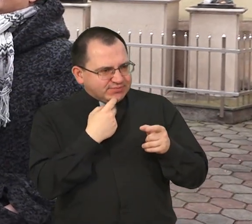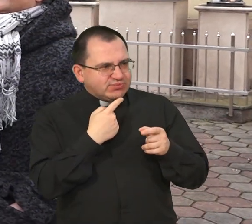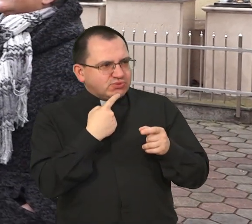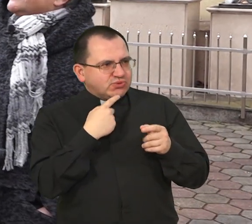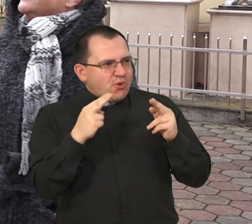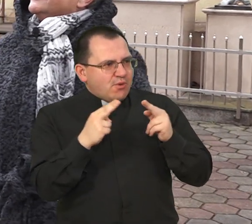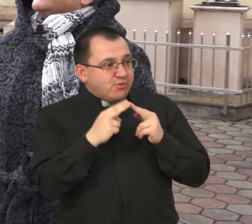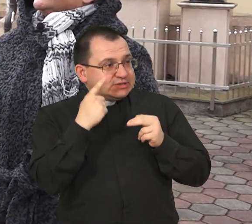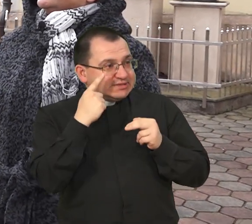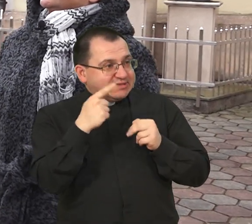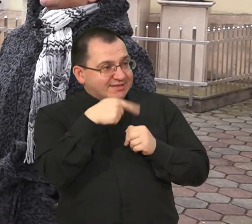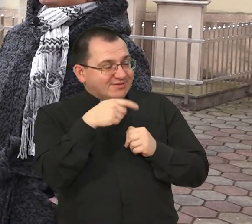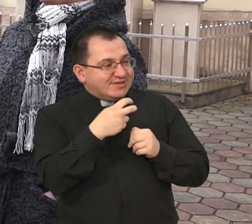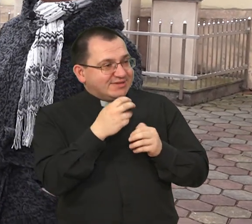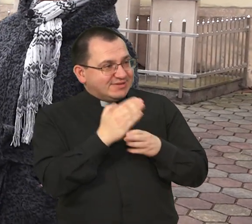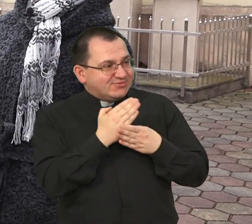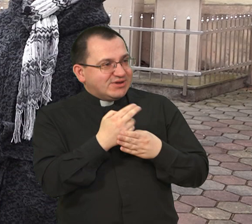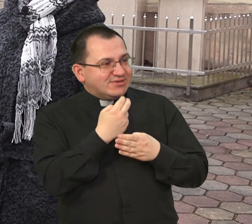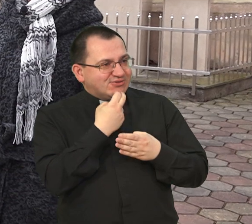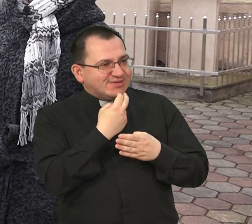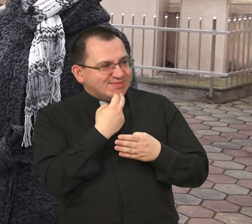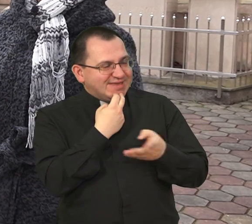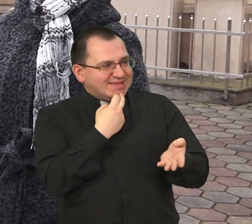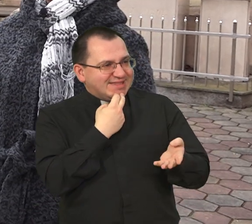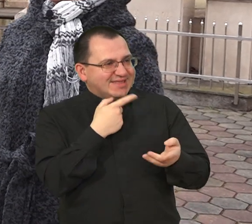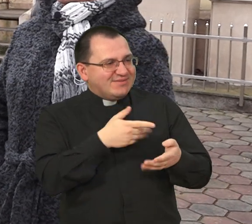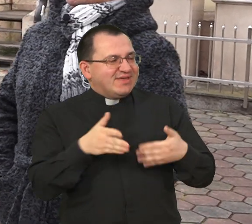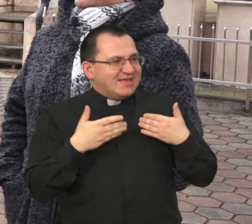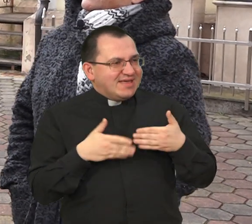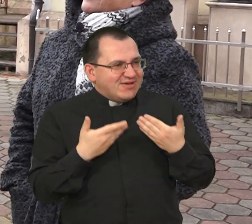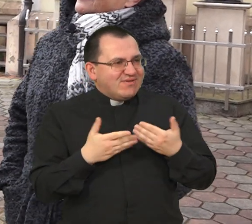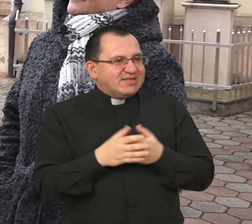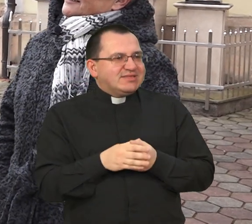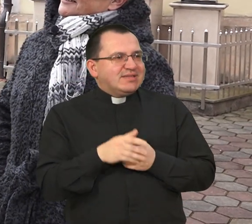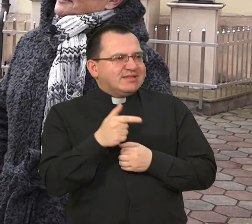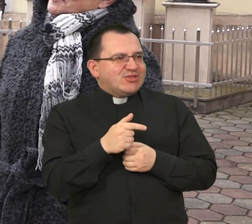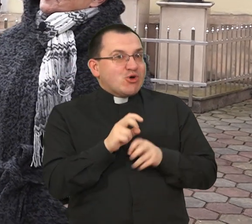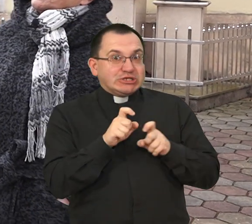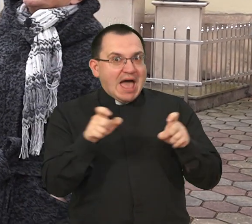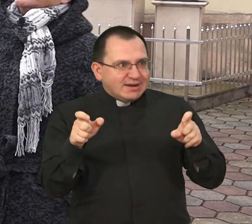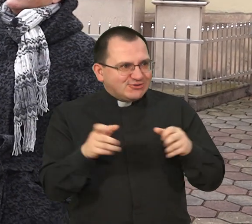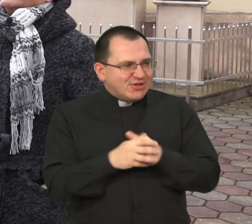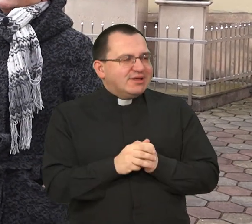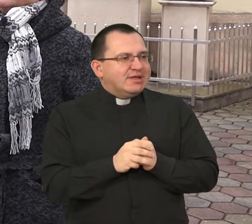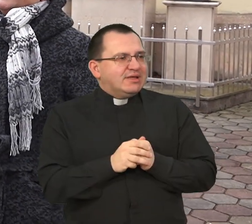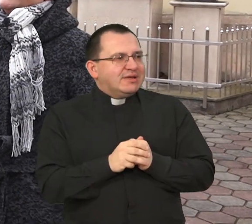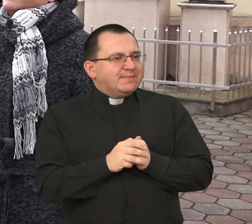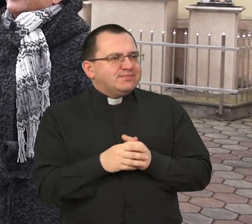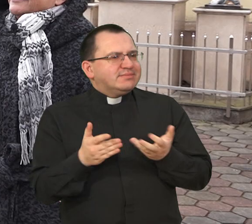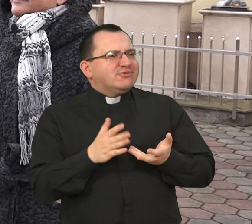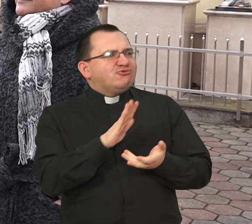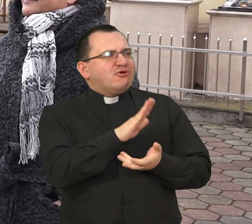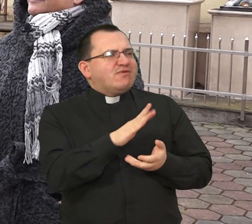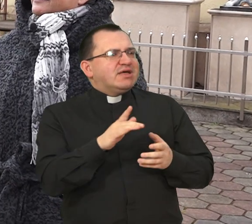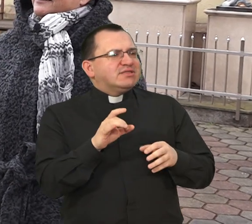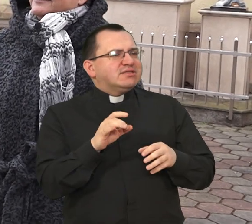poznaju, znaju da se često smijete, da ste izrazito radosni, veseli i da je to zarazno. Što vas u životu